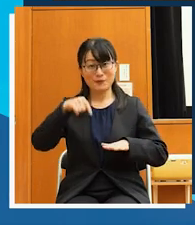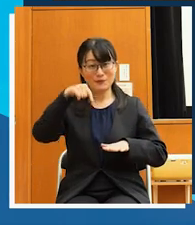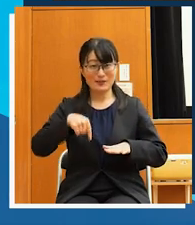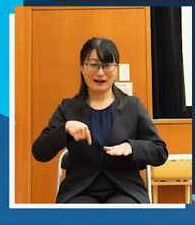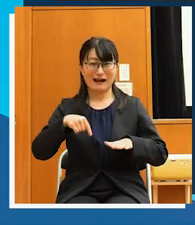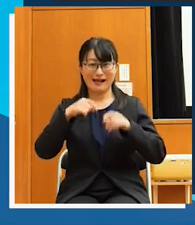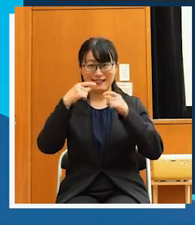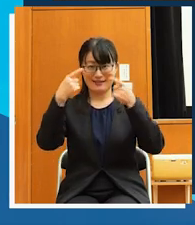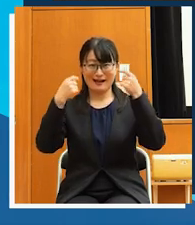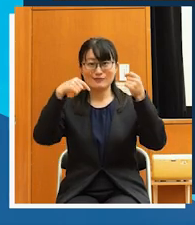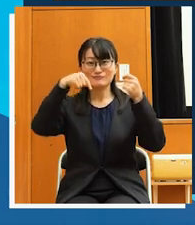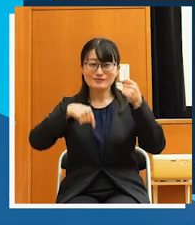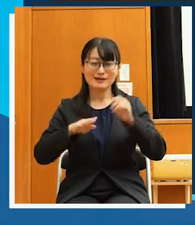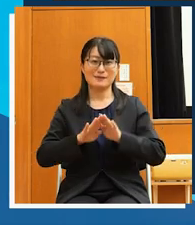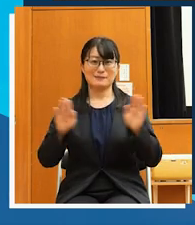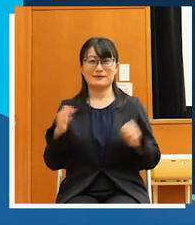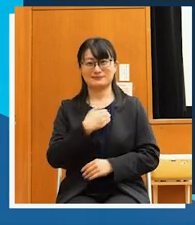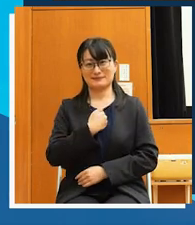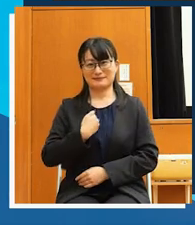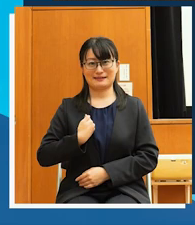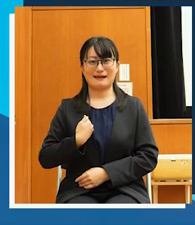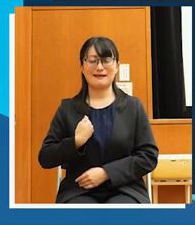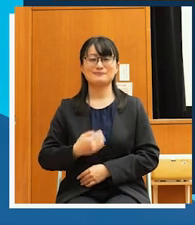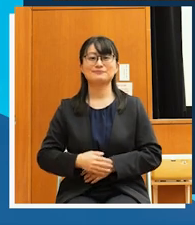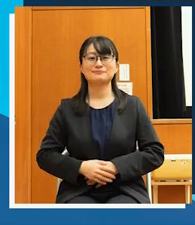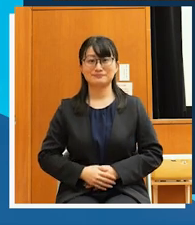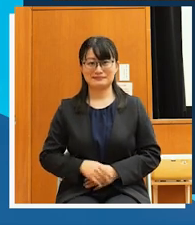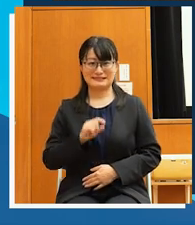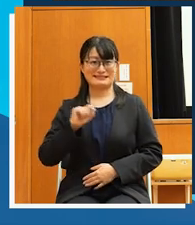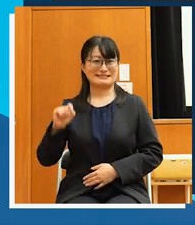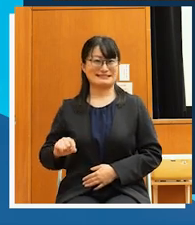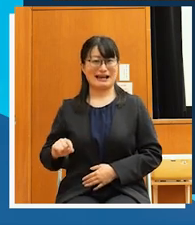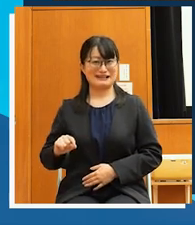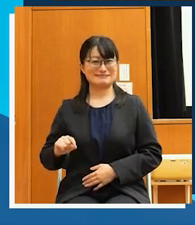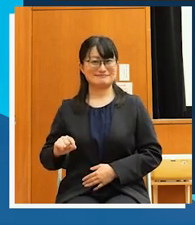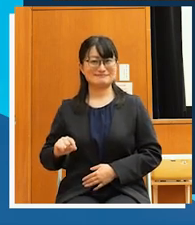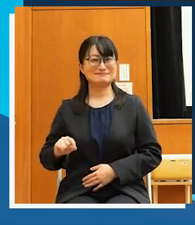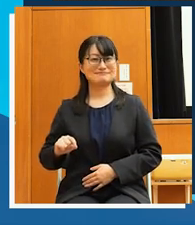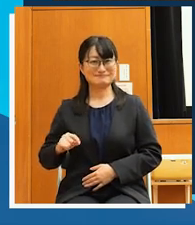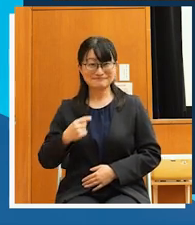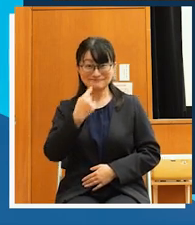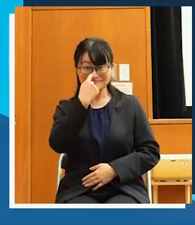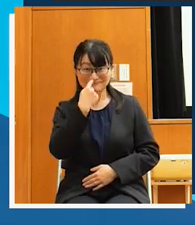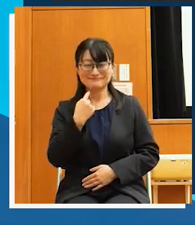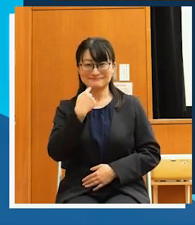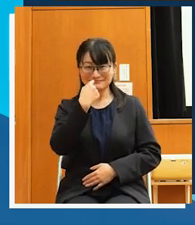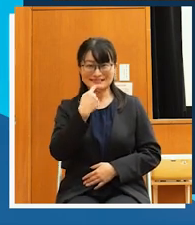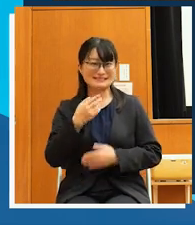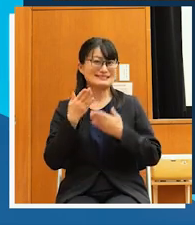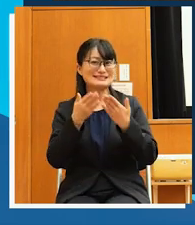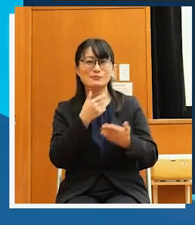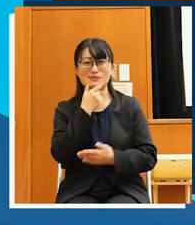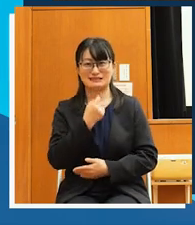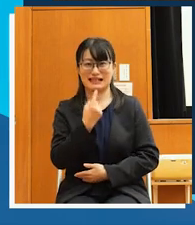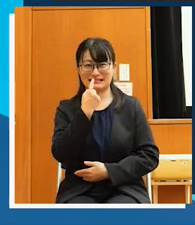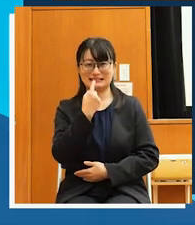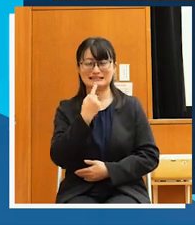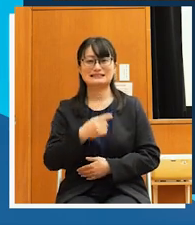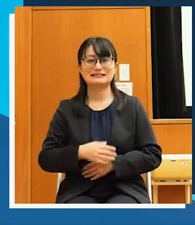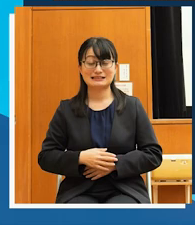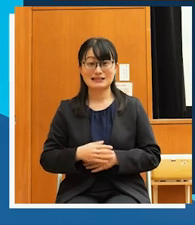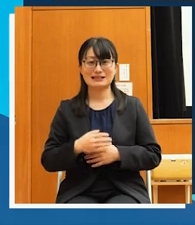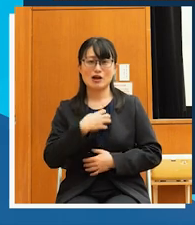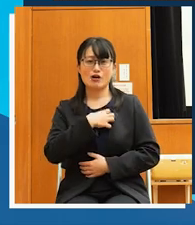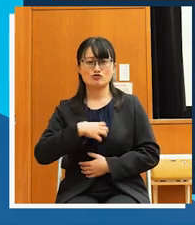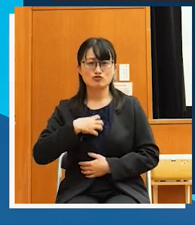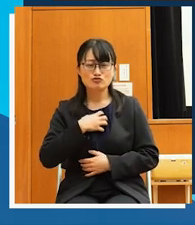することができたいうことになりますここでちょっと司会特権でですね質問をしたいと思います苦難の歴史にですね縄